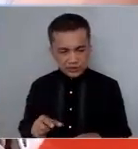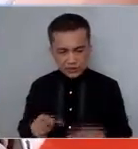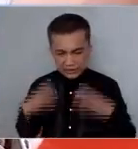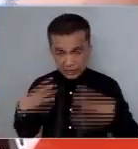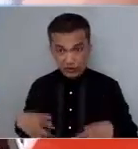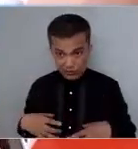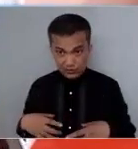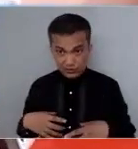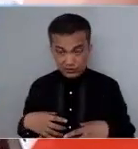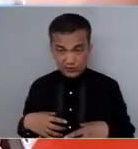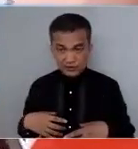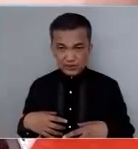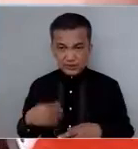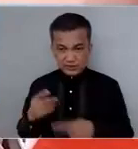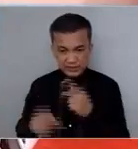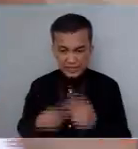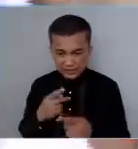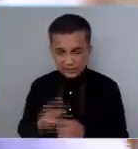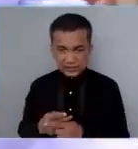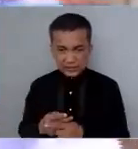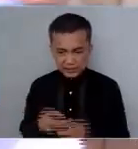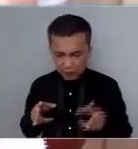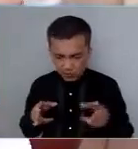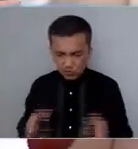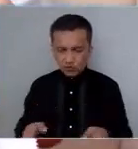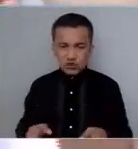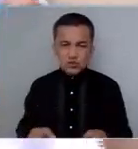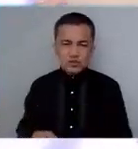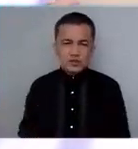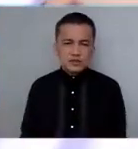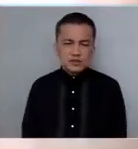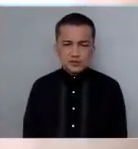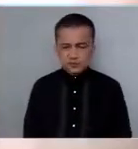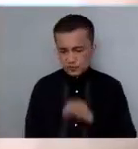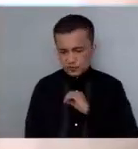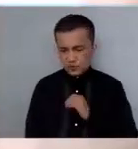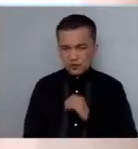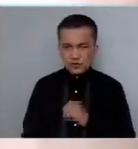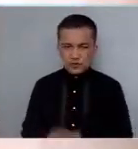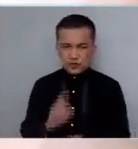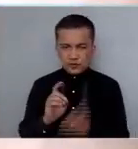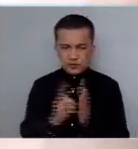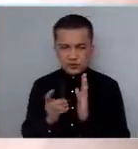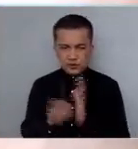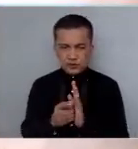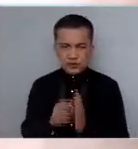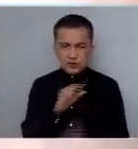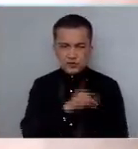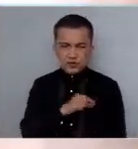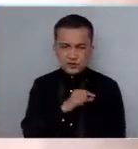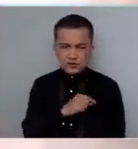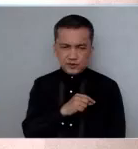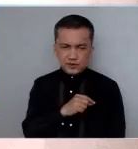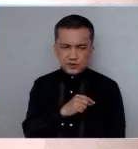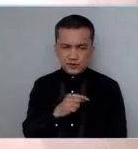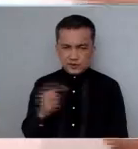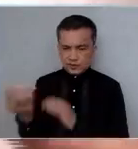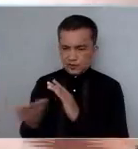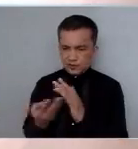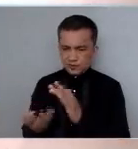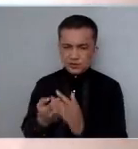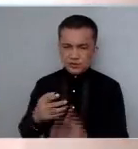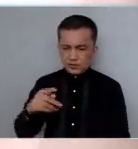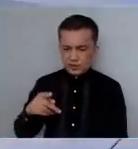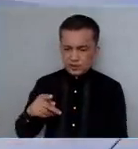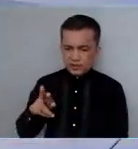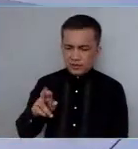tabas, ano yung mga... By our own definition, the quality itself is customer preference. Okay. So, ano